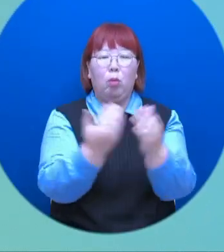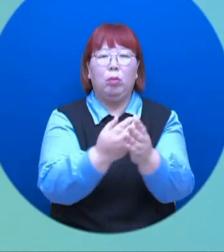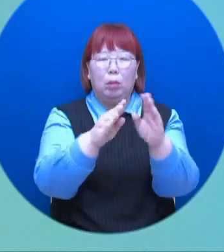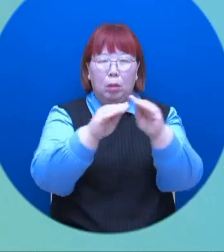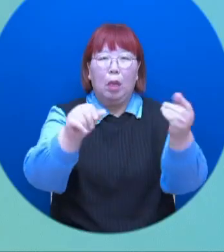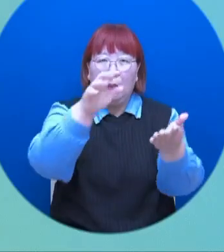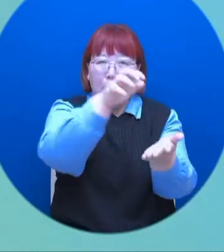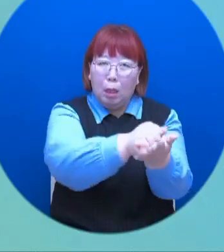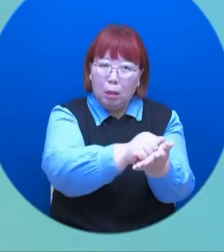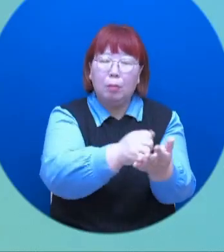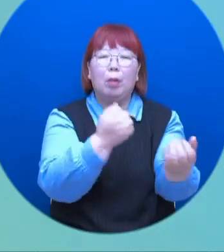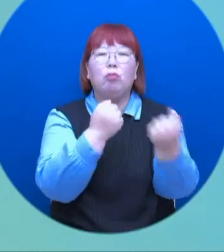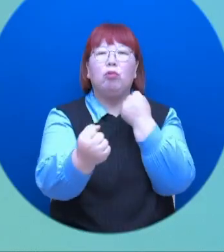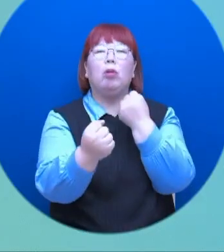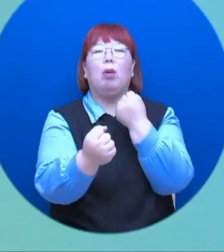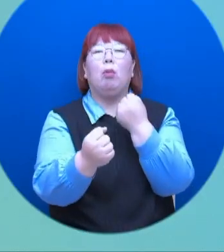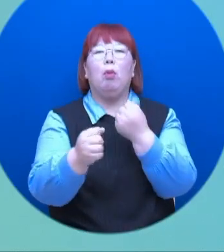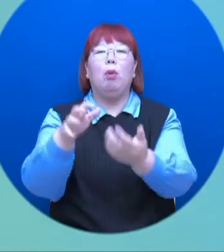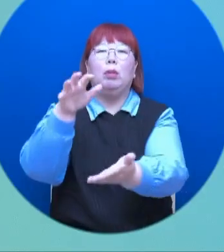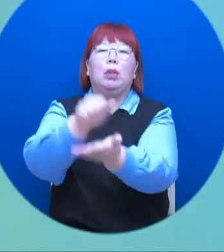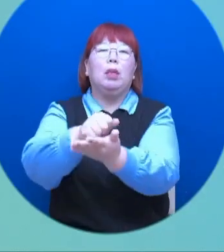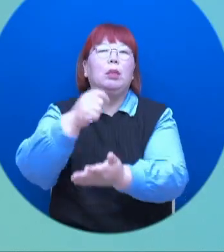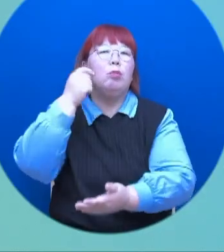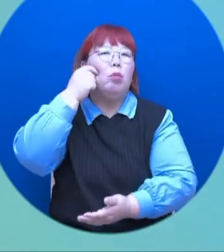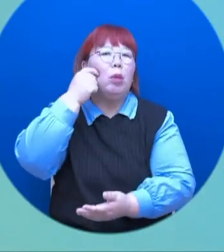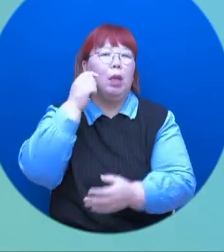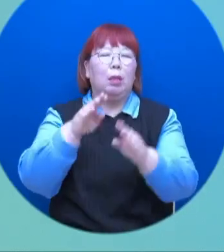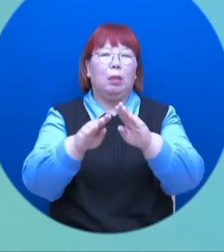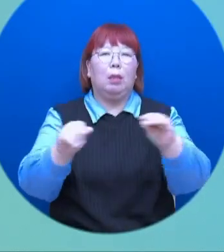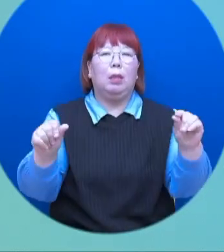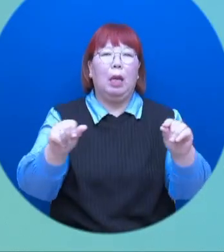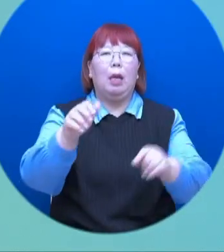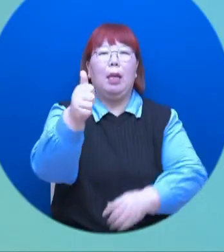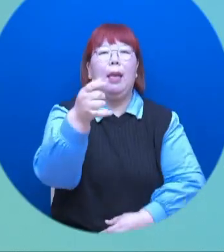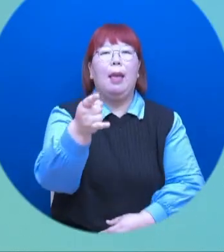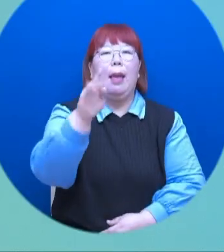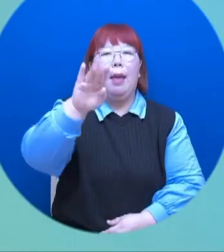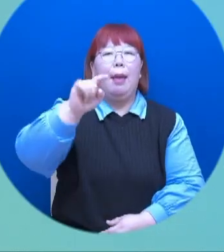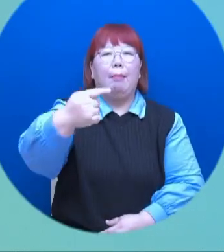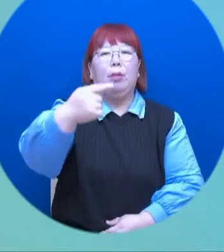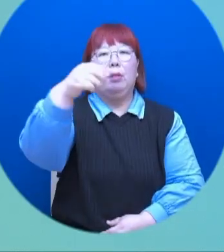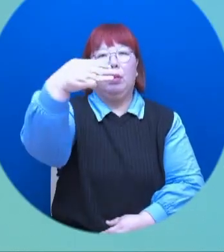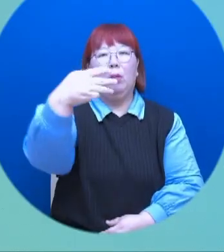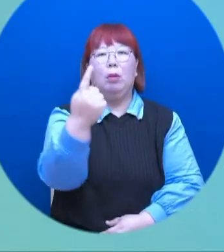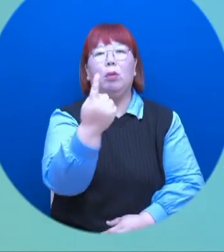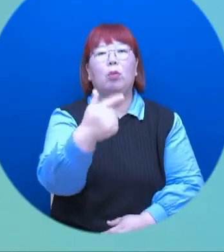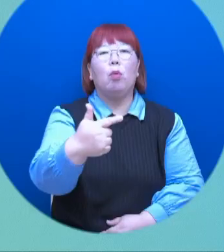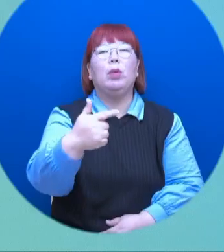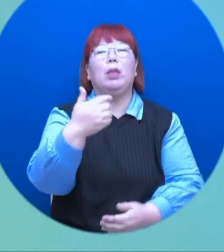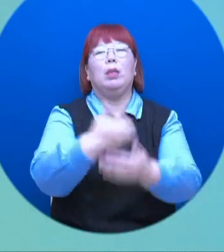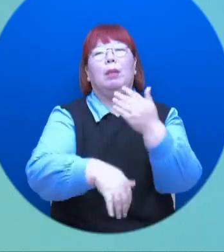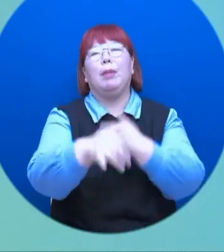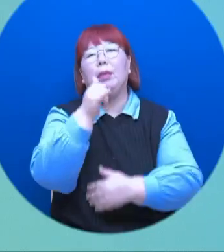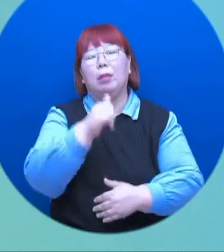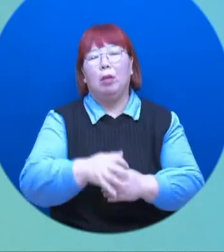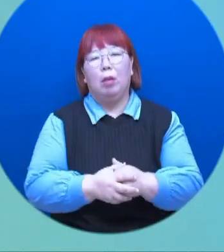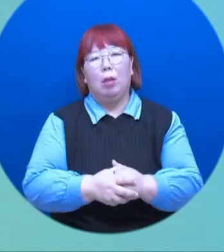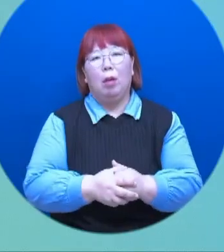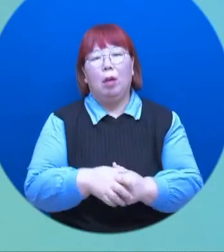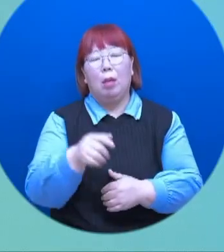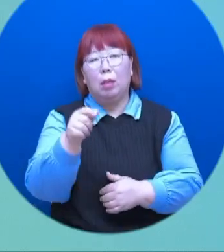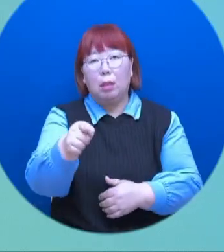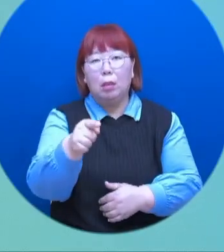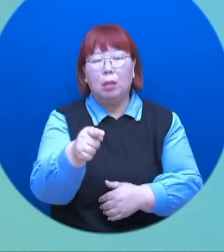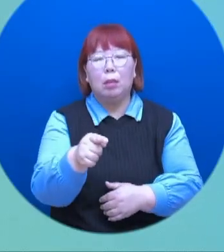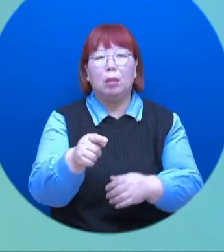불구하고 차지하지 못한 땅이 있으니 어떤 땅? 헤브론이 남아있다, 그 말이죠. 헤브론이